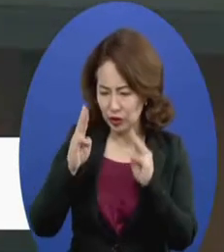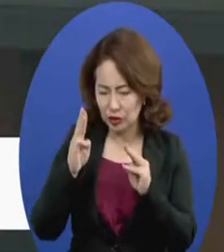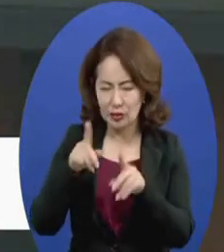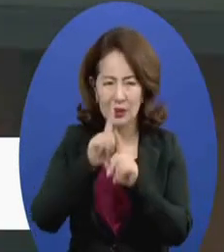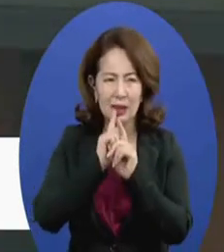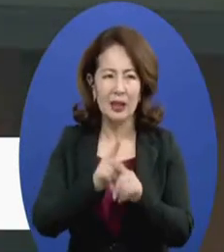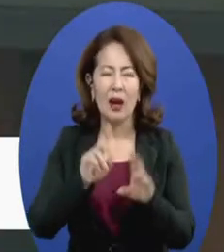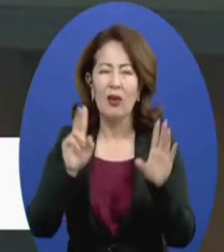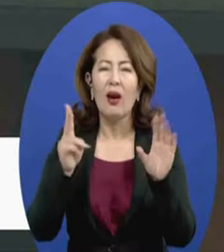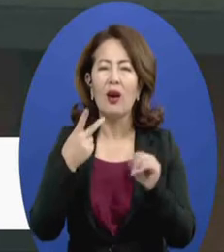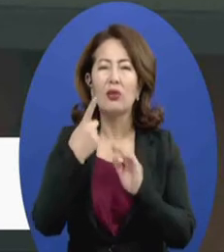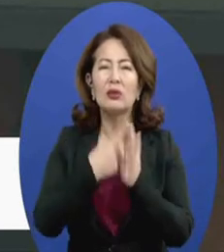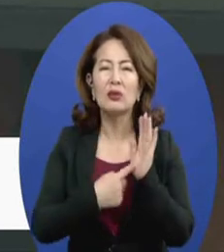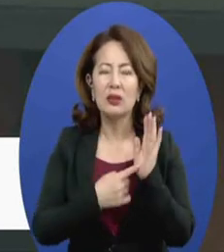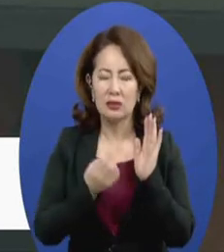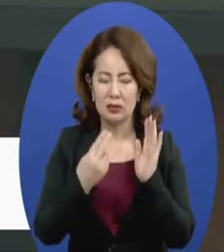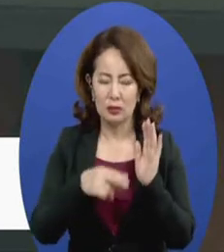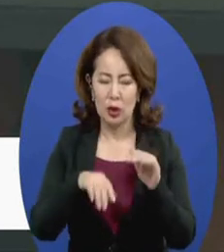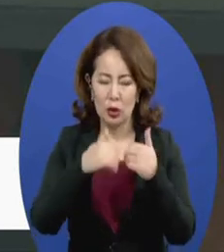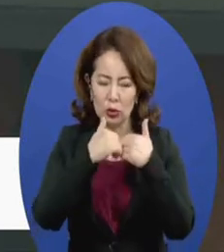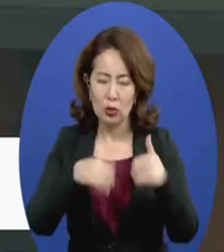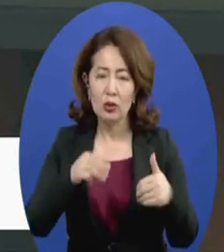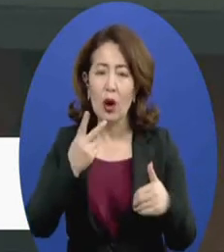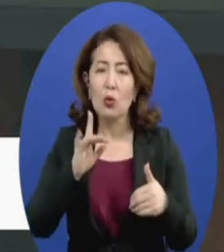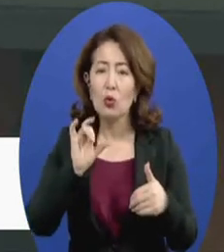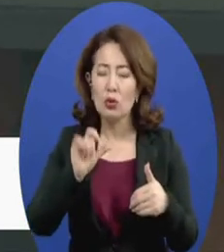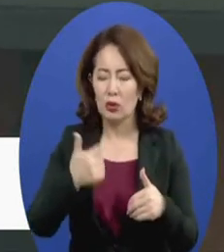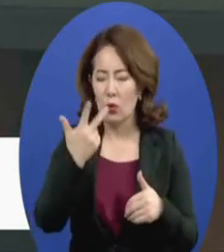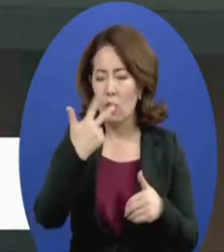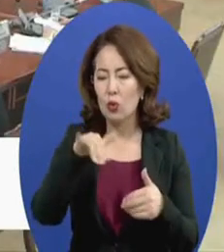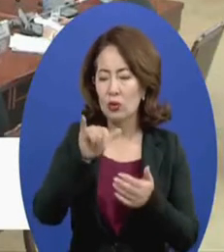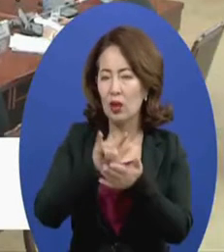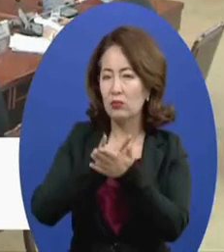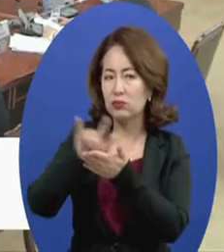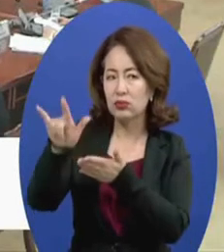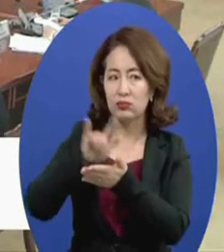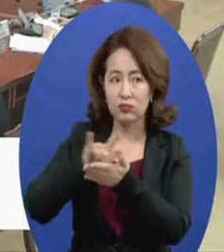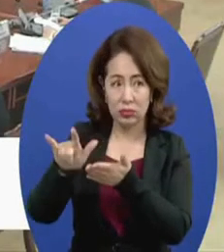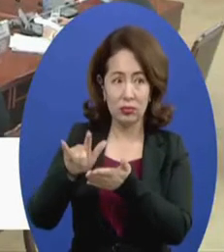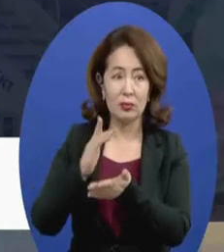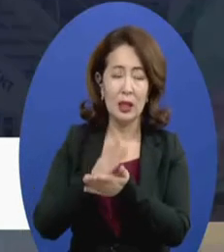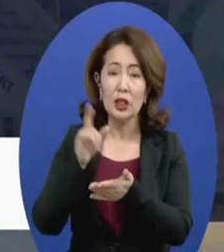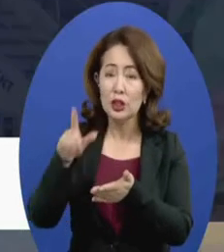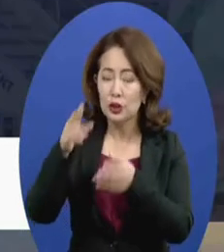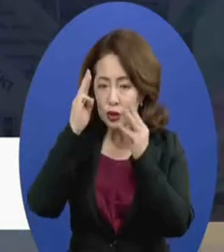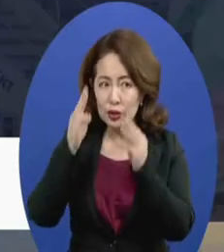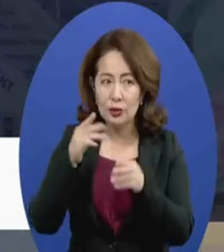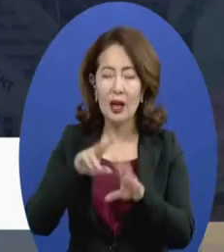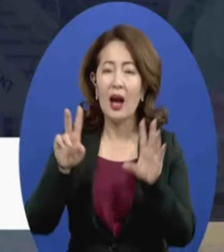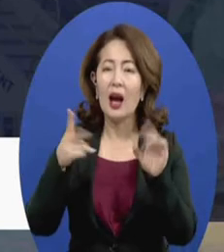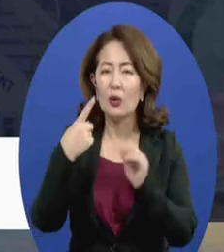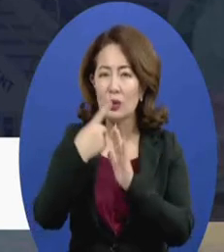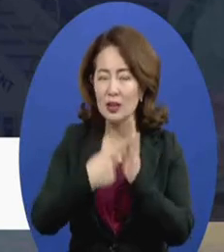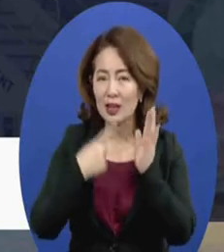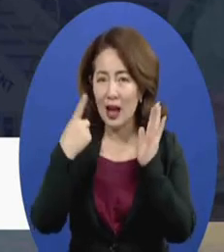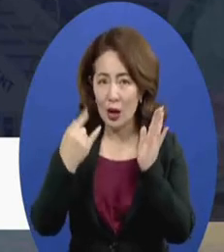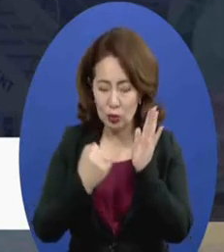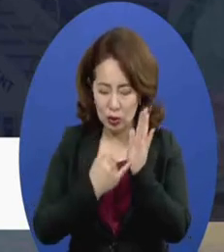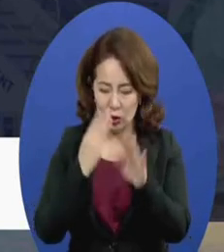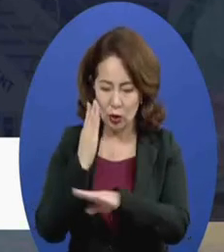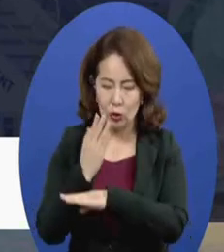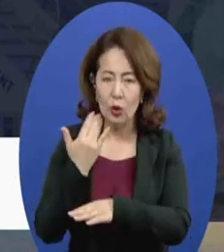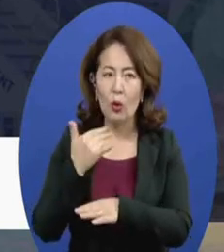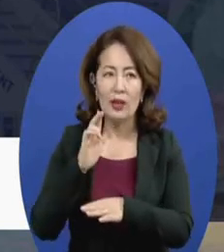дугаар сард тусгай үүргийн 3 удаагийн нислэгийг үйлчлэхээр болсон байна. За тухайн шийдвэрийн дагуу 12 дугаар сарын 16-нд